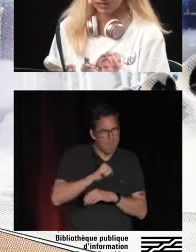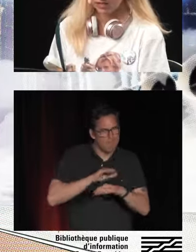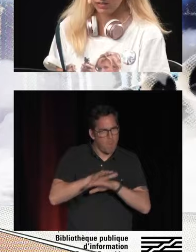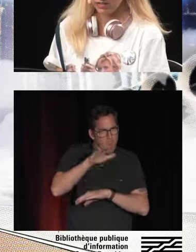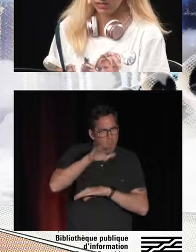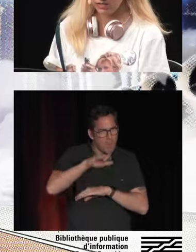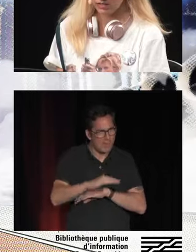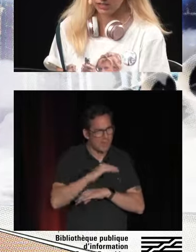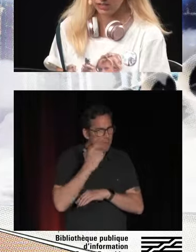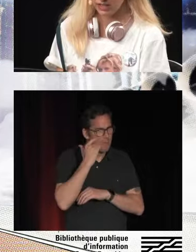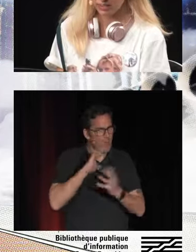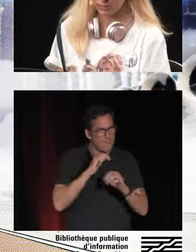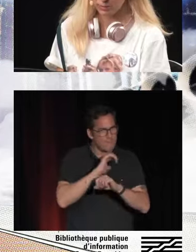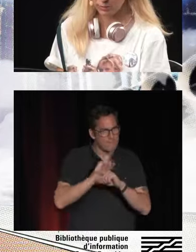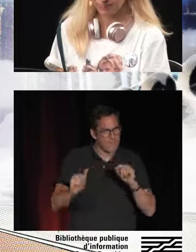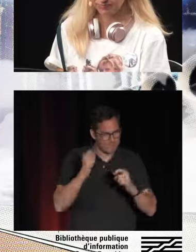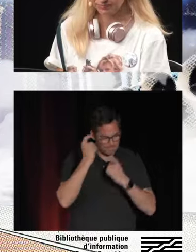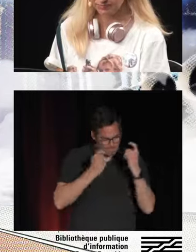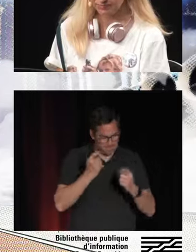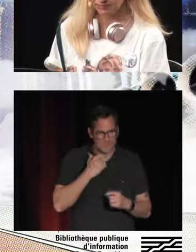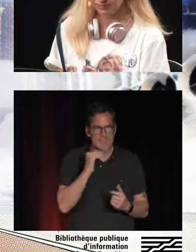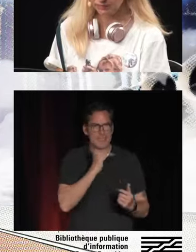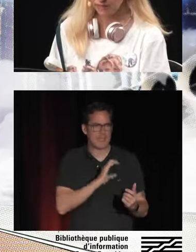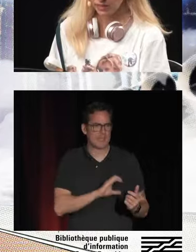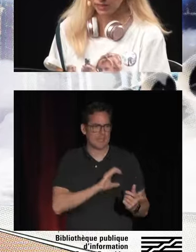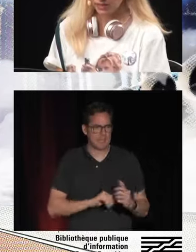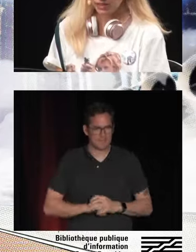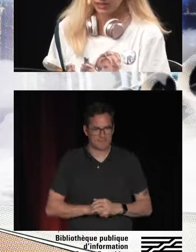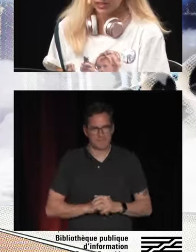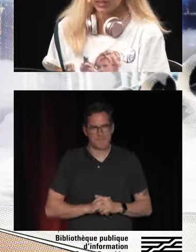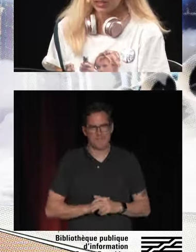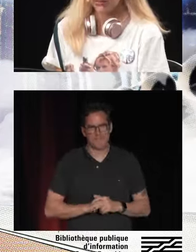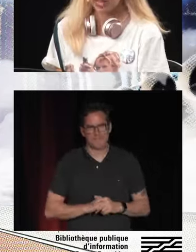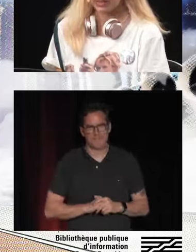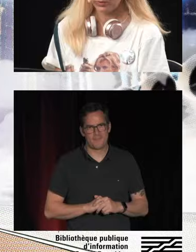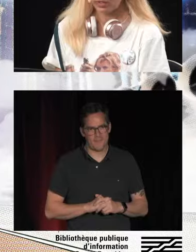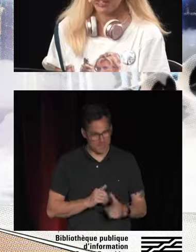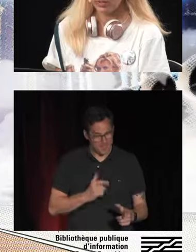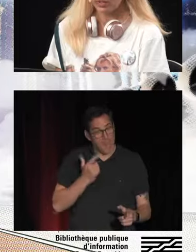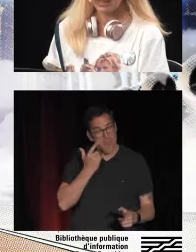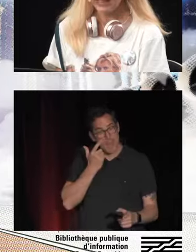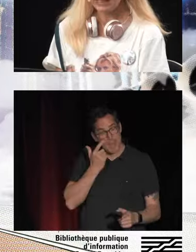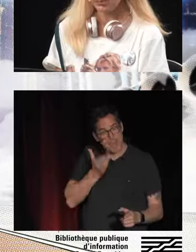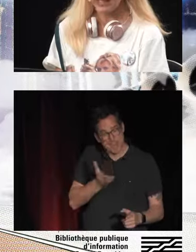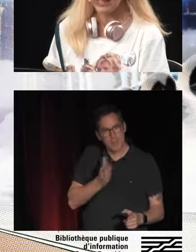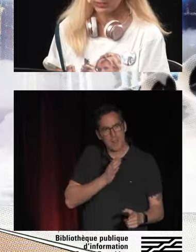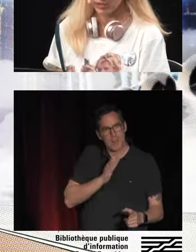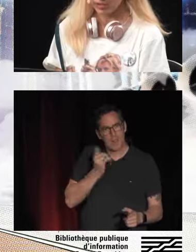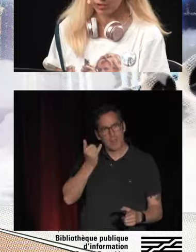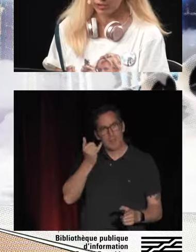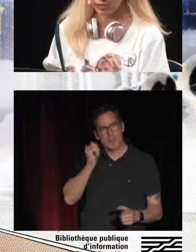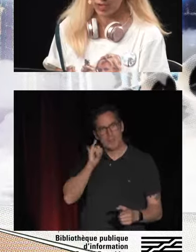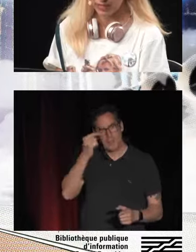Allez, on fonce. Là, vous avez remarqué, donc évidemment, l'IA. Donc, il y a